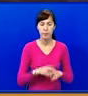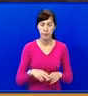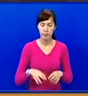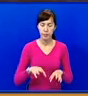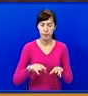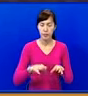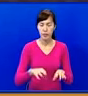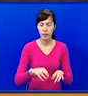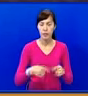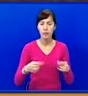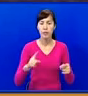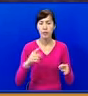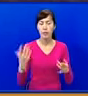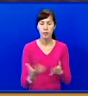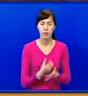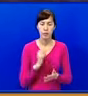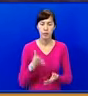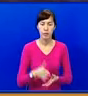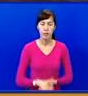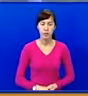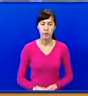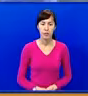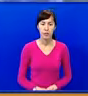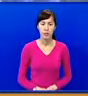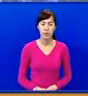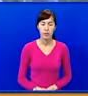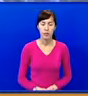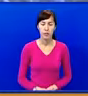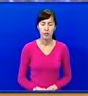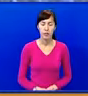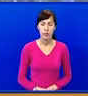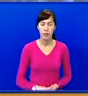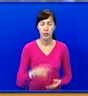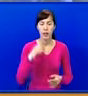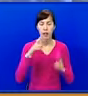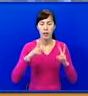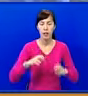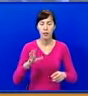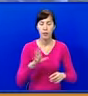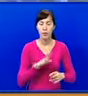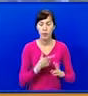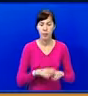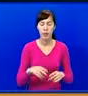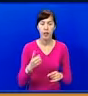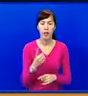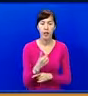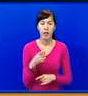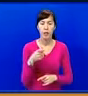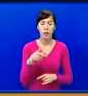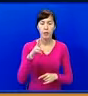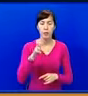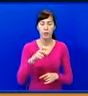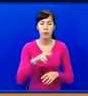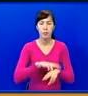болса, басқа не алмақсыңдар енді транспорт? Не алмақсыңдар? Салаға айтылар сын көп. Облыста жол тәртібін қадағалайтын 1200-дей полицей